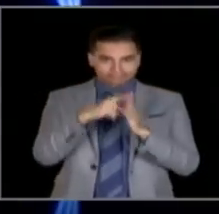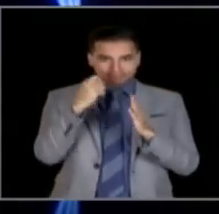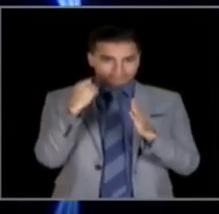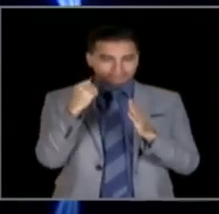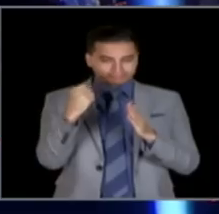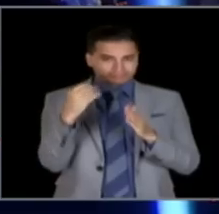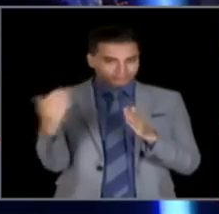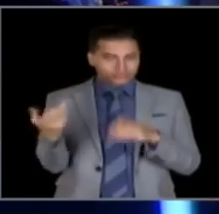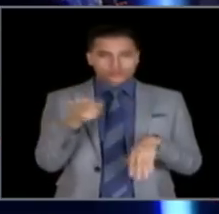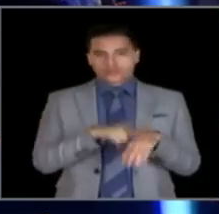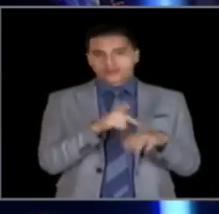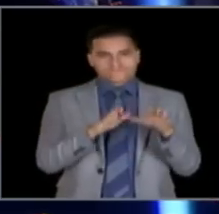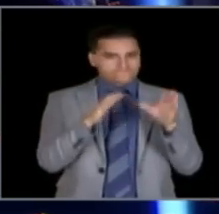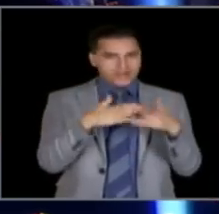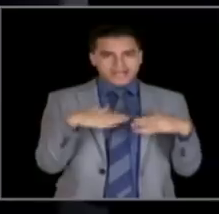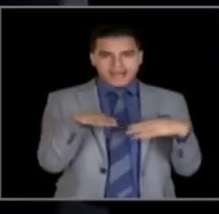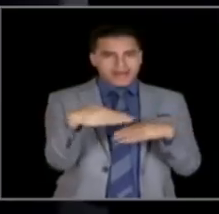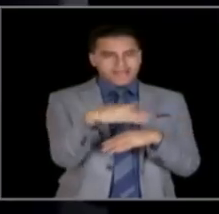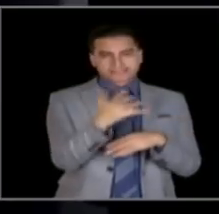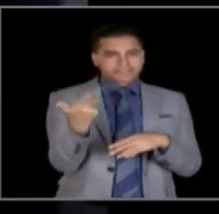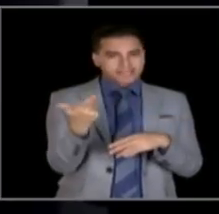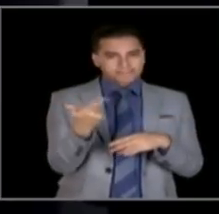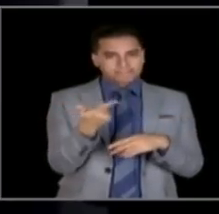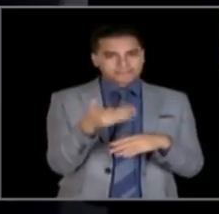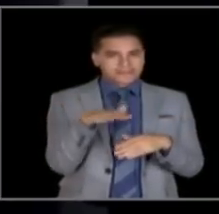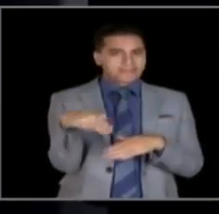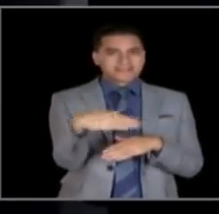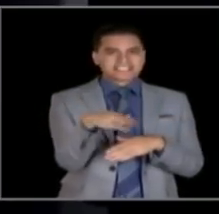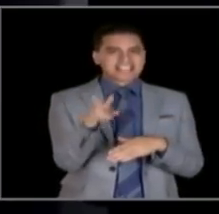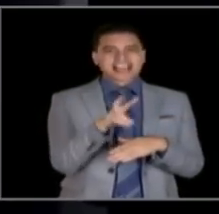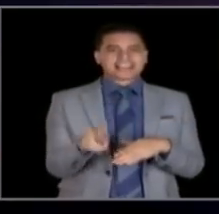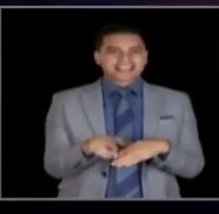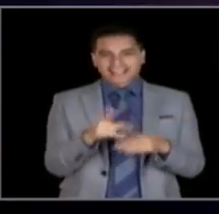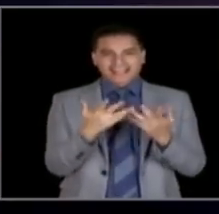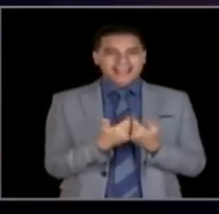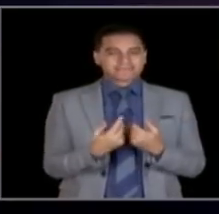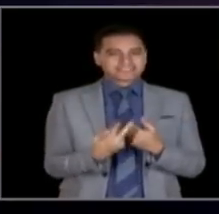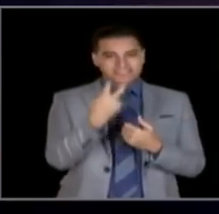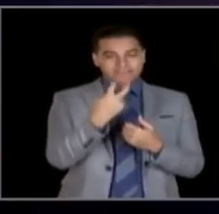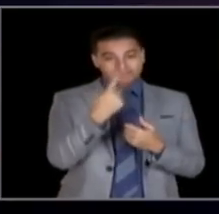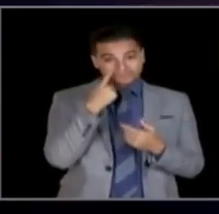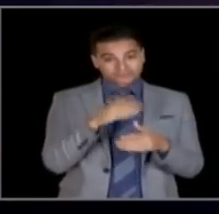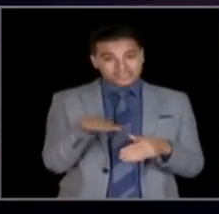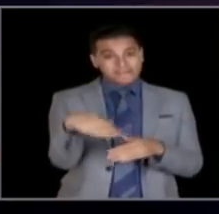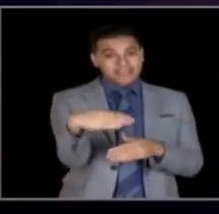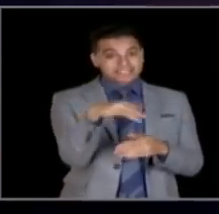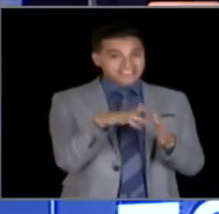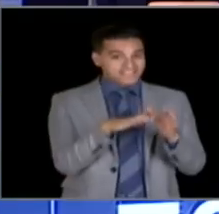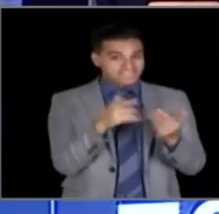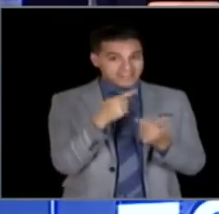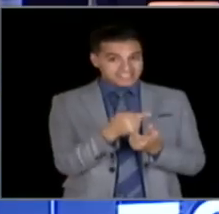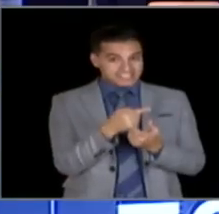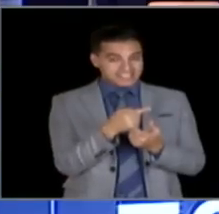فايترز 105، أليجيترز تماسيح النيل 70. تماسيح النيل لسه